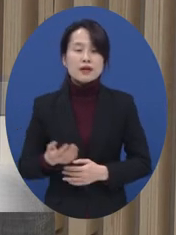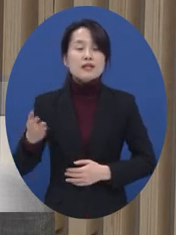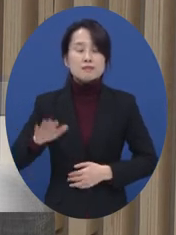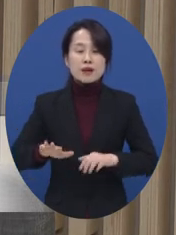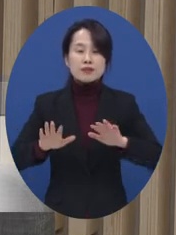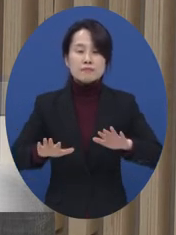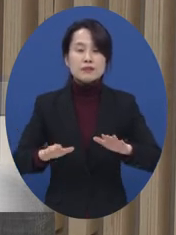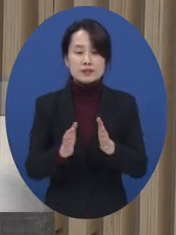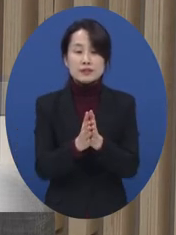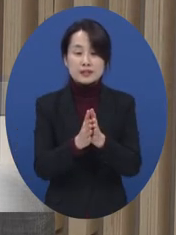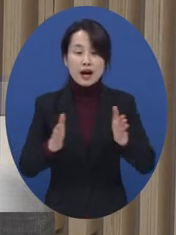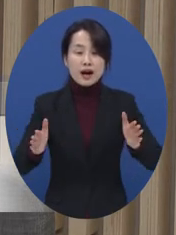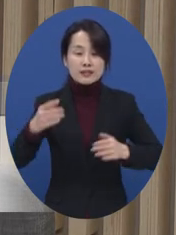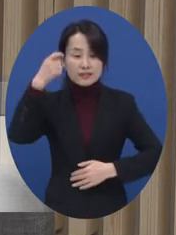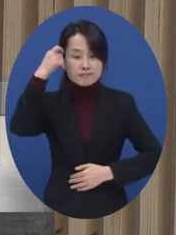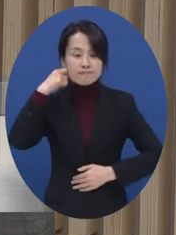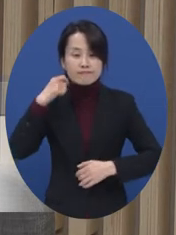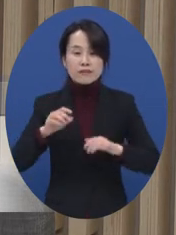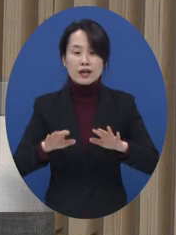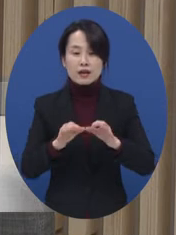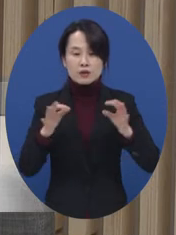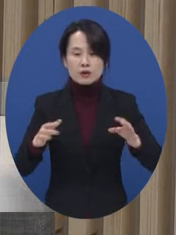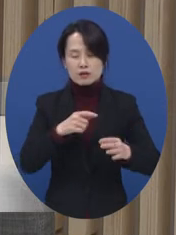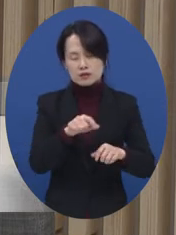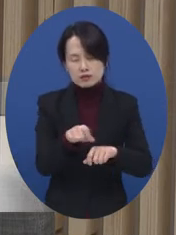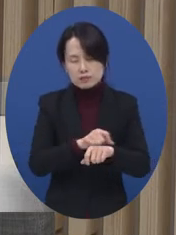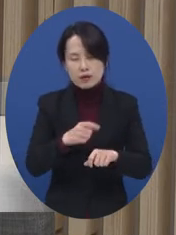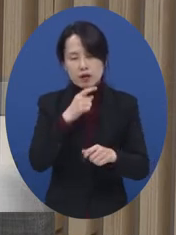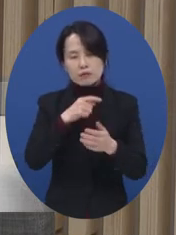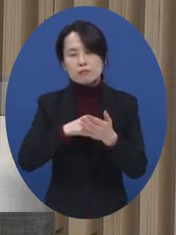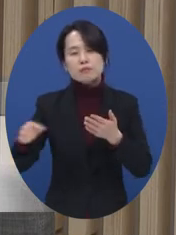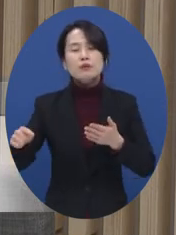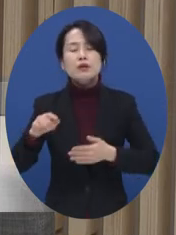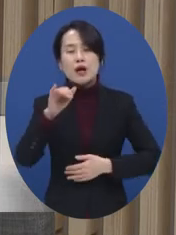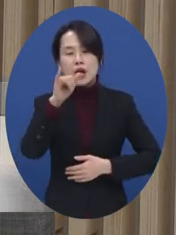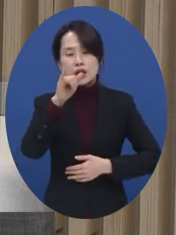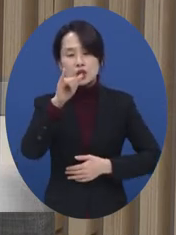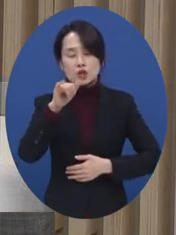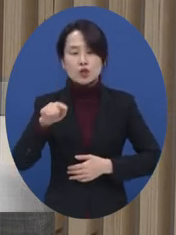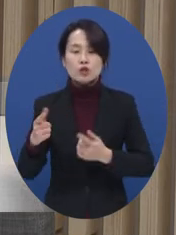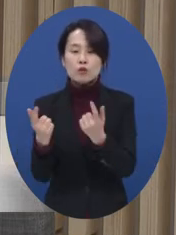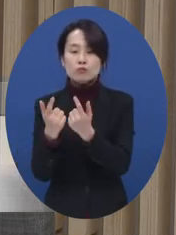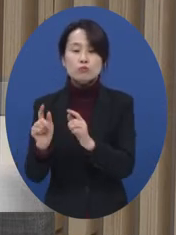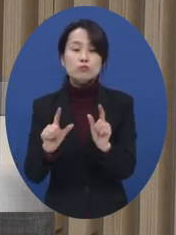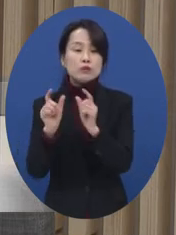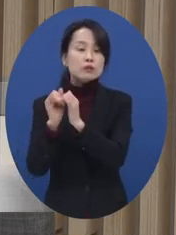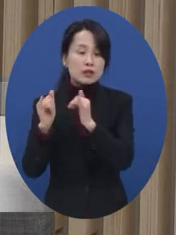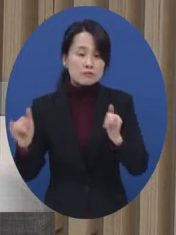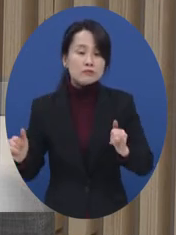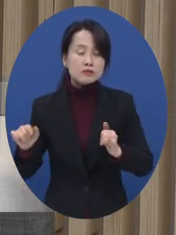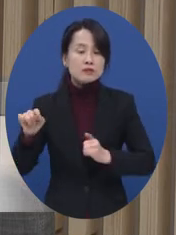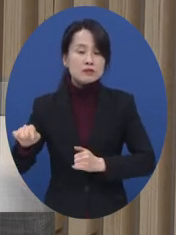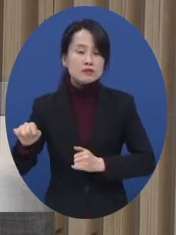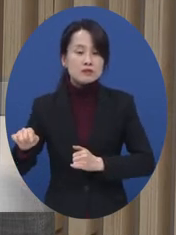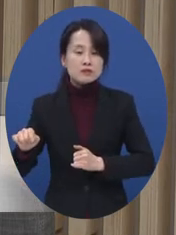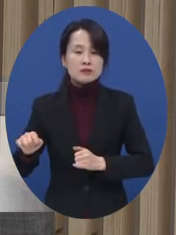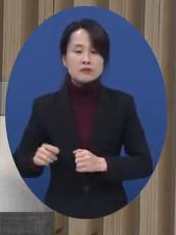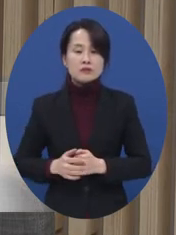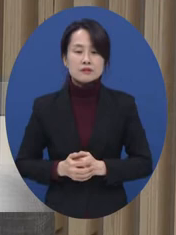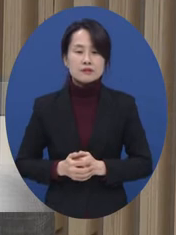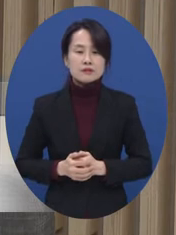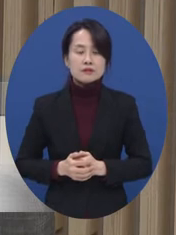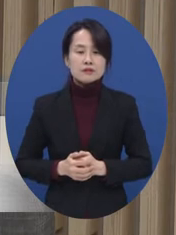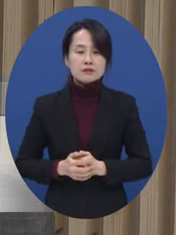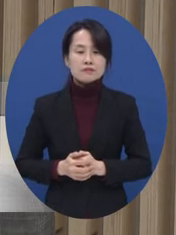게 익산 이것이 발로 1 전부 또 북도 주민들이 께서 아 동안의 특별한 희생에 대한